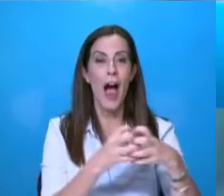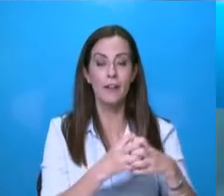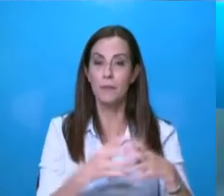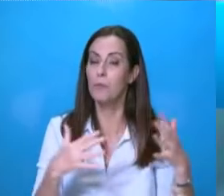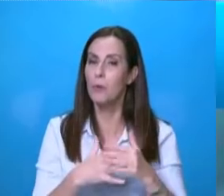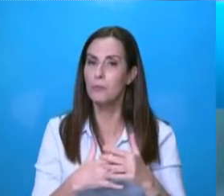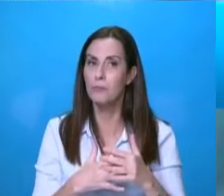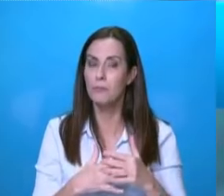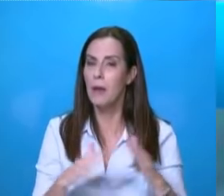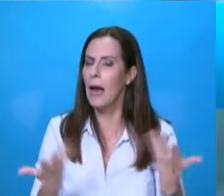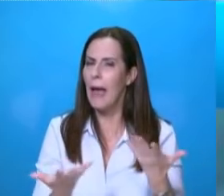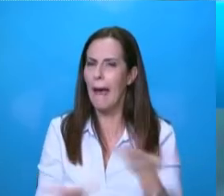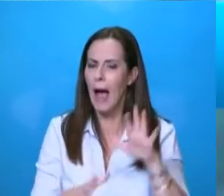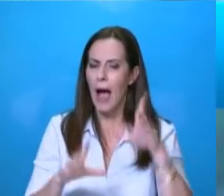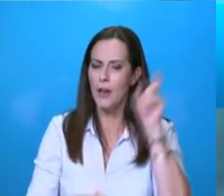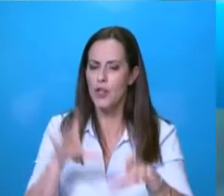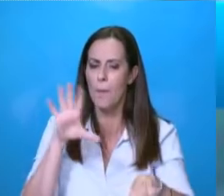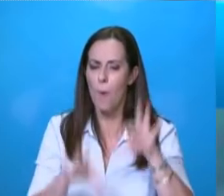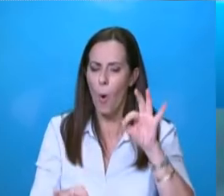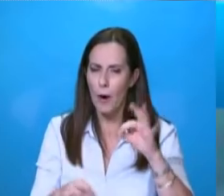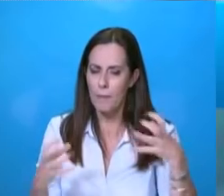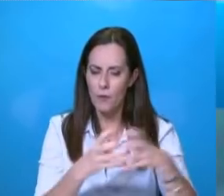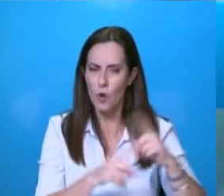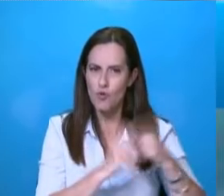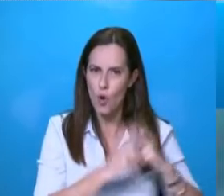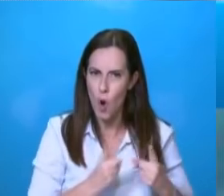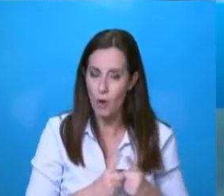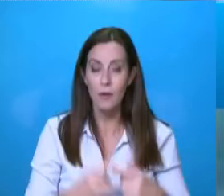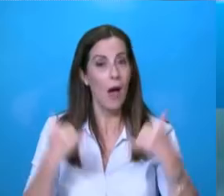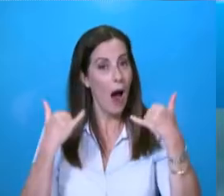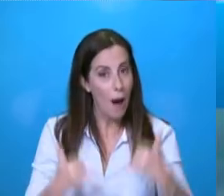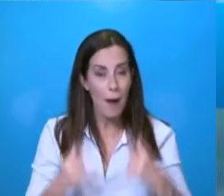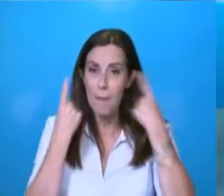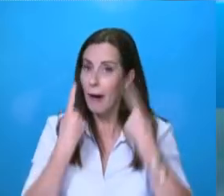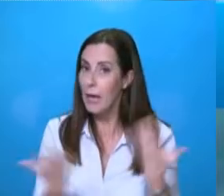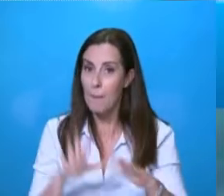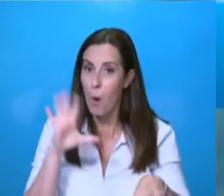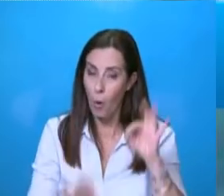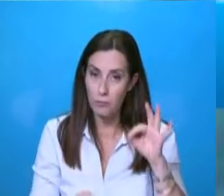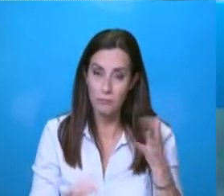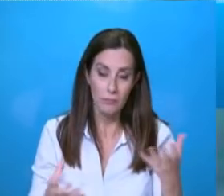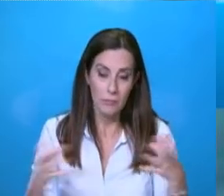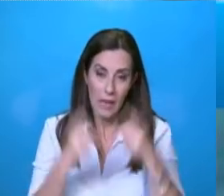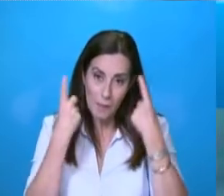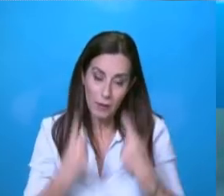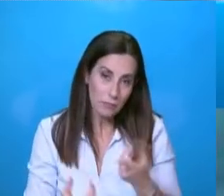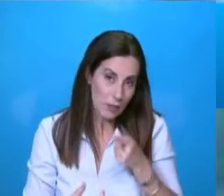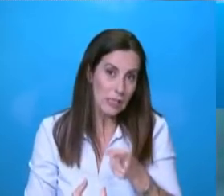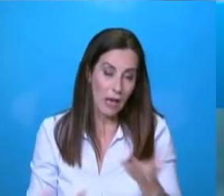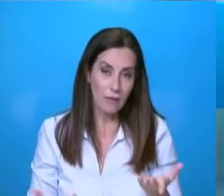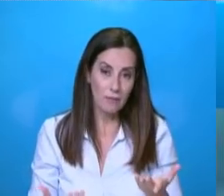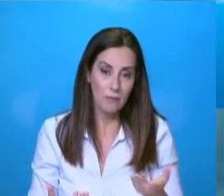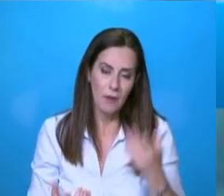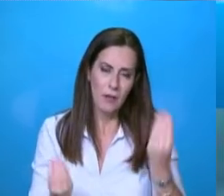את דפוסי ההצבעה בקרב מגזרים וקבוצות בישראל. הפעם החרדים, לכאורה במגזר החרדים מדובר על